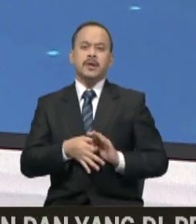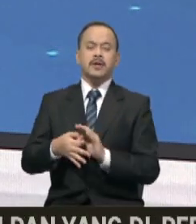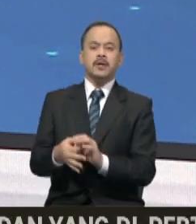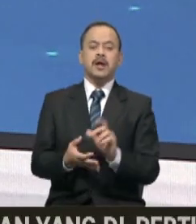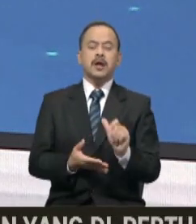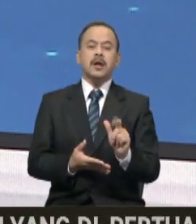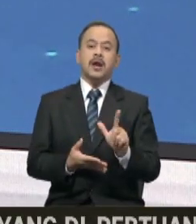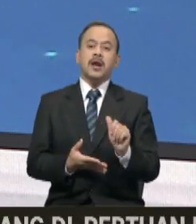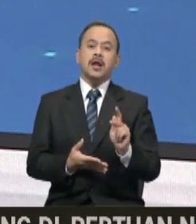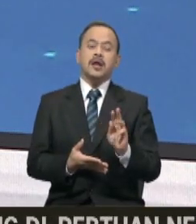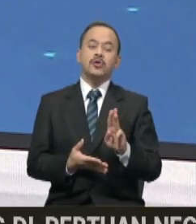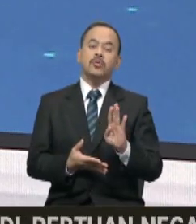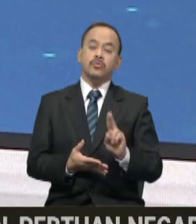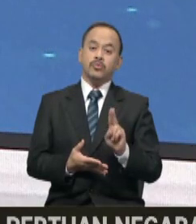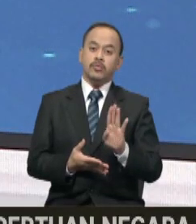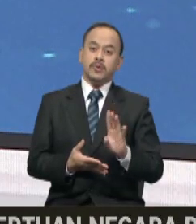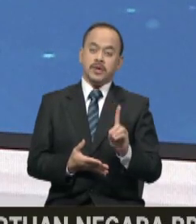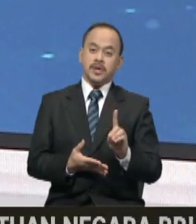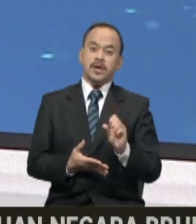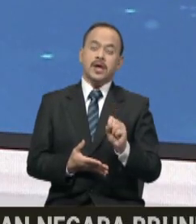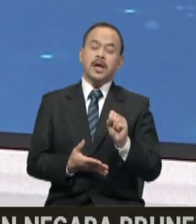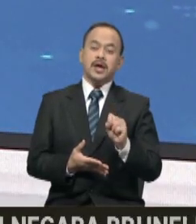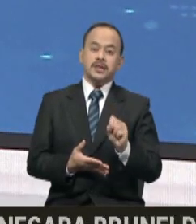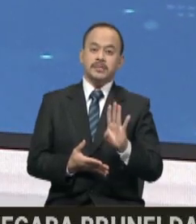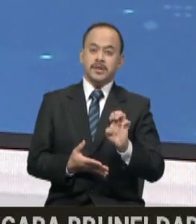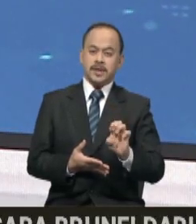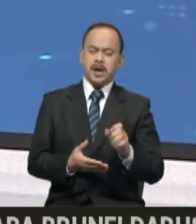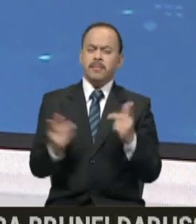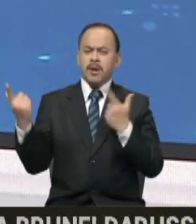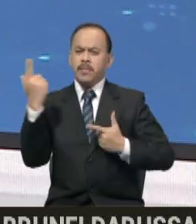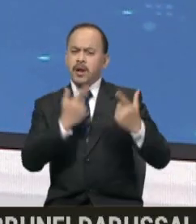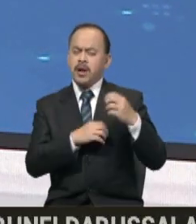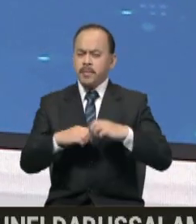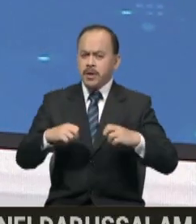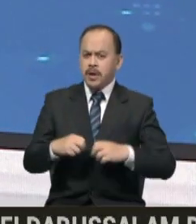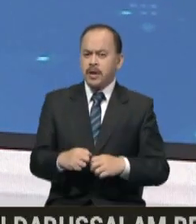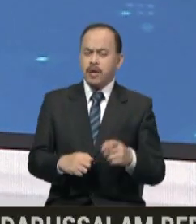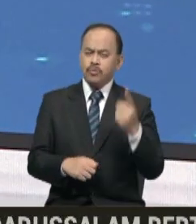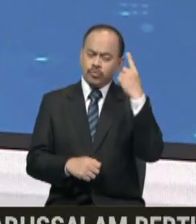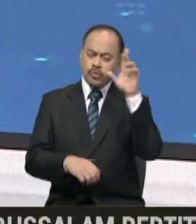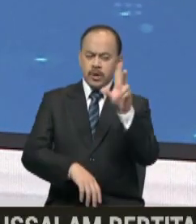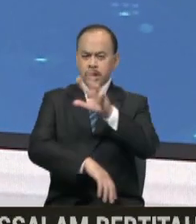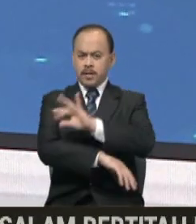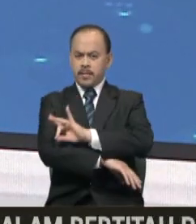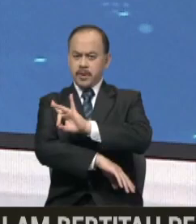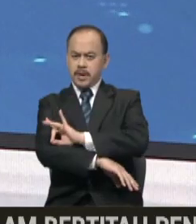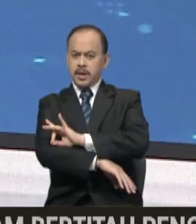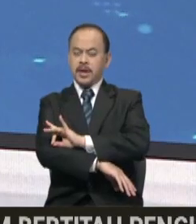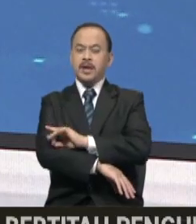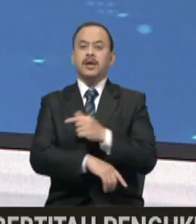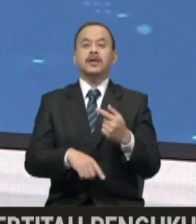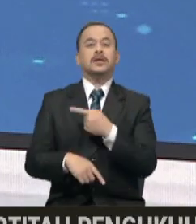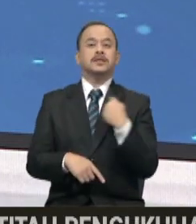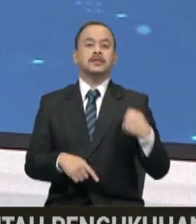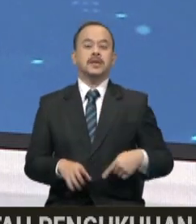Perdagangan Universiti Brunei Darussalam UBD SBE mengadakan lawatan penyelidikan selama 8 hari ke Guangxi, China bermula